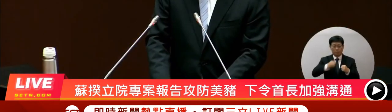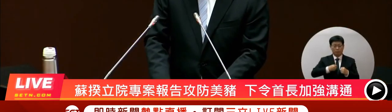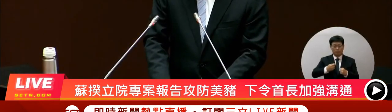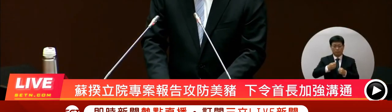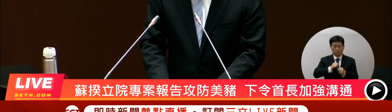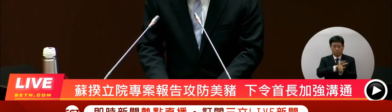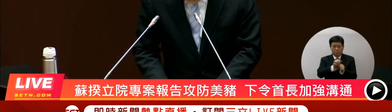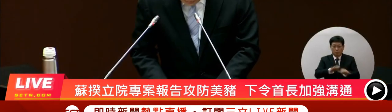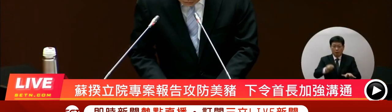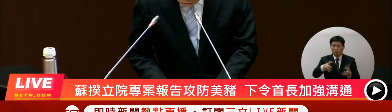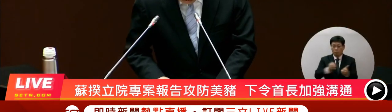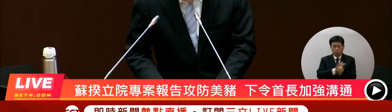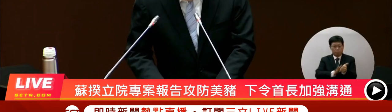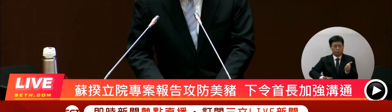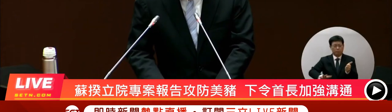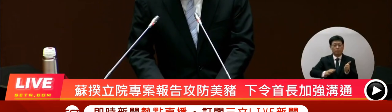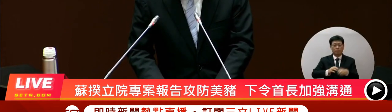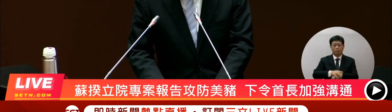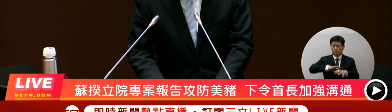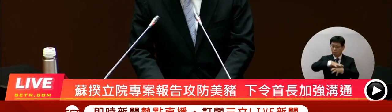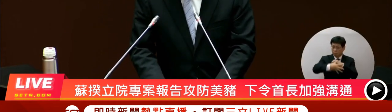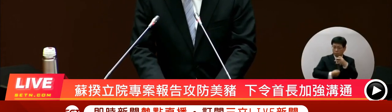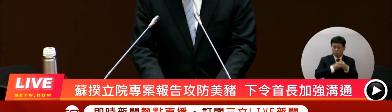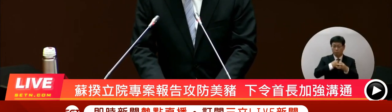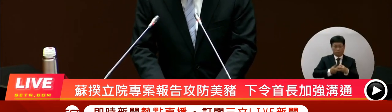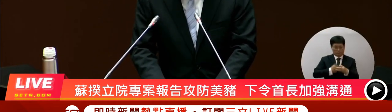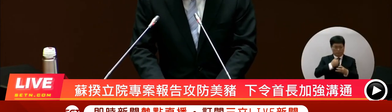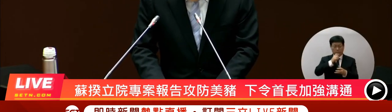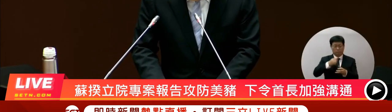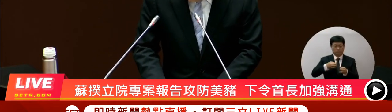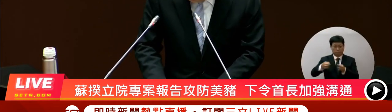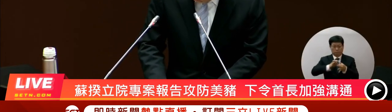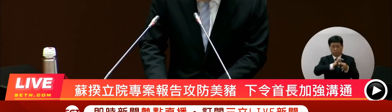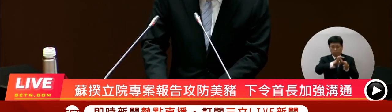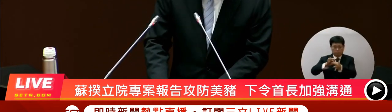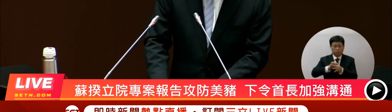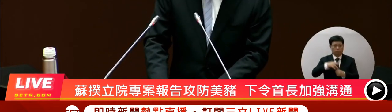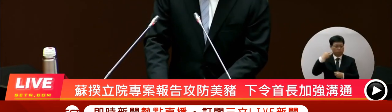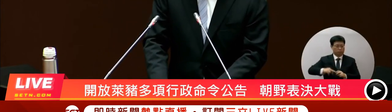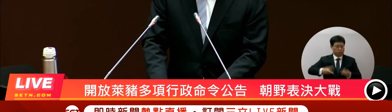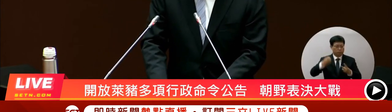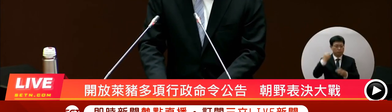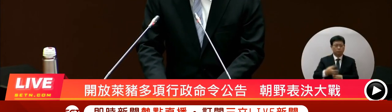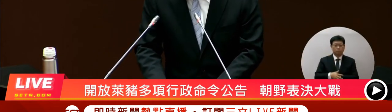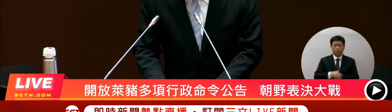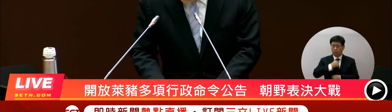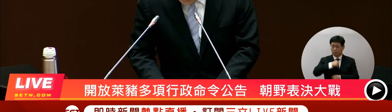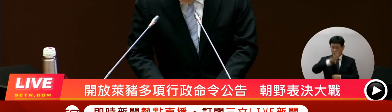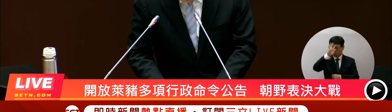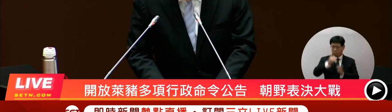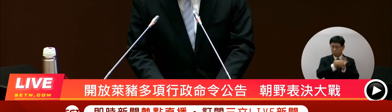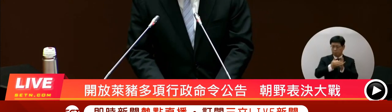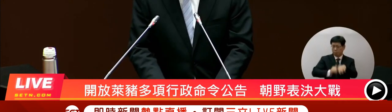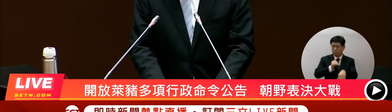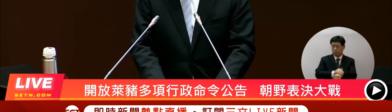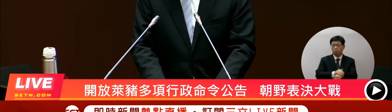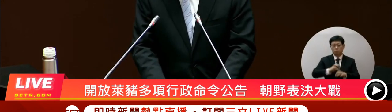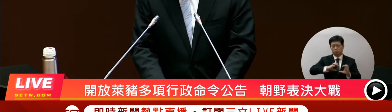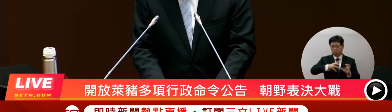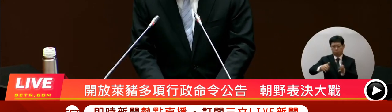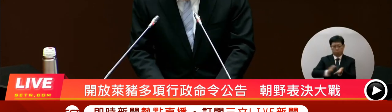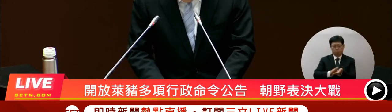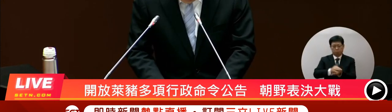变，全球的供应链已在重组，台湾防疫有成，世界肯